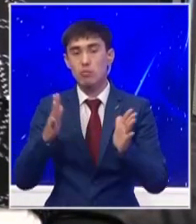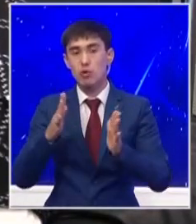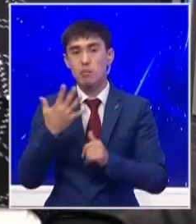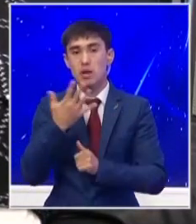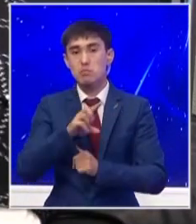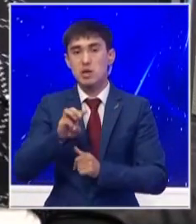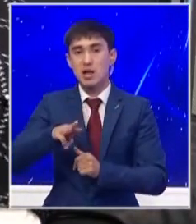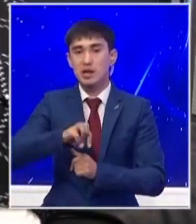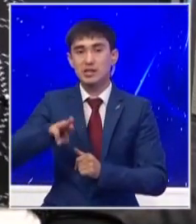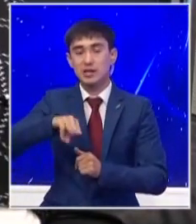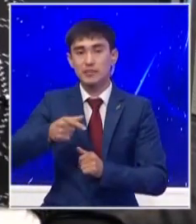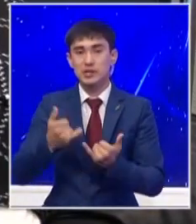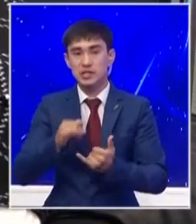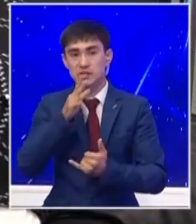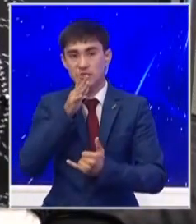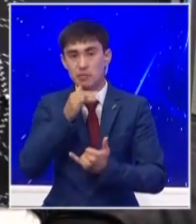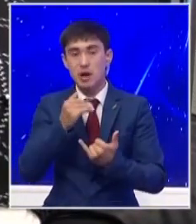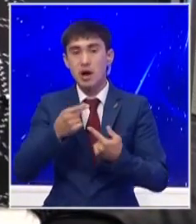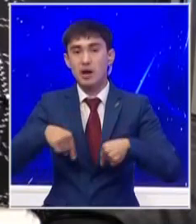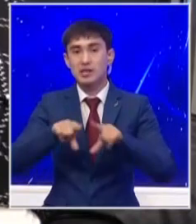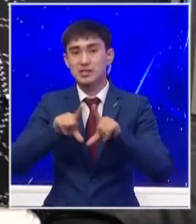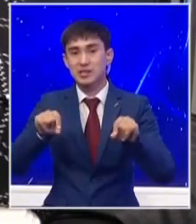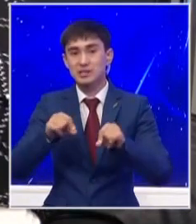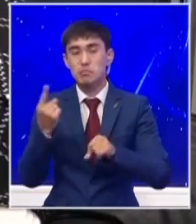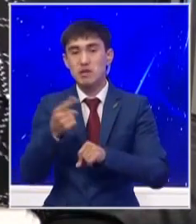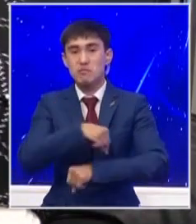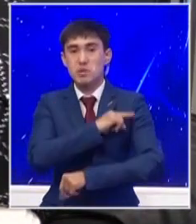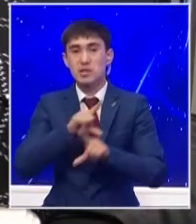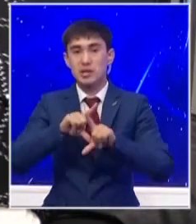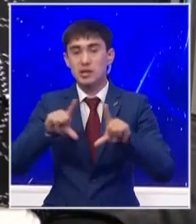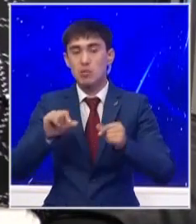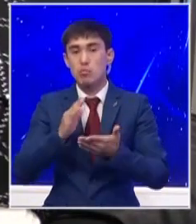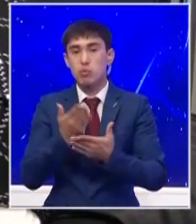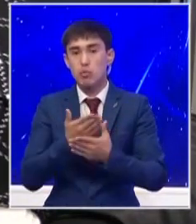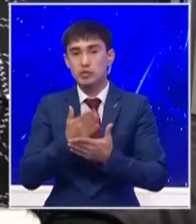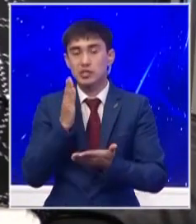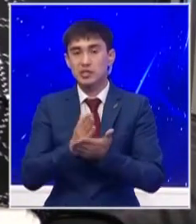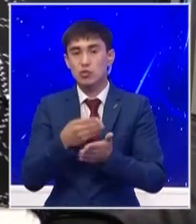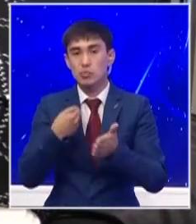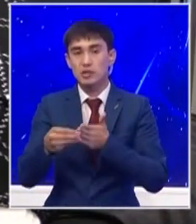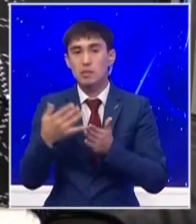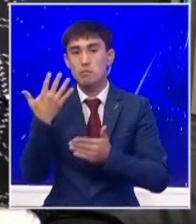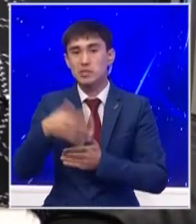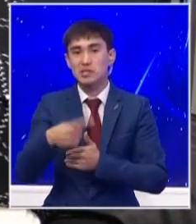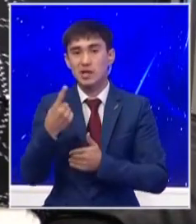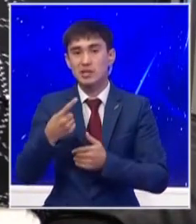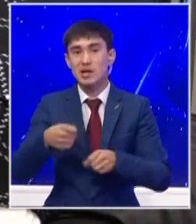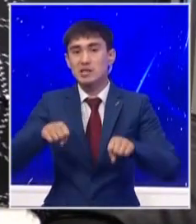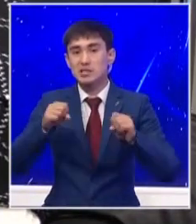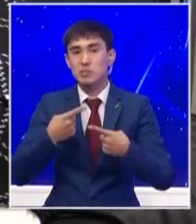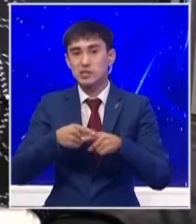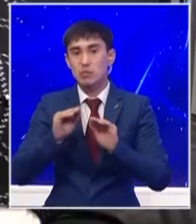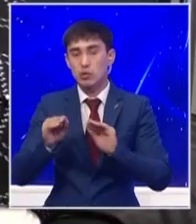5 миллиардов тенге. В настоящее время для организации первичной медико-санитарной помощи приобретено 51 единица